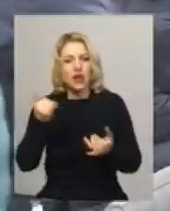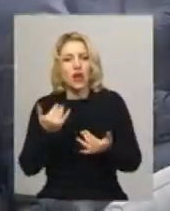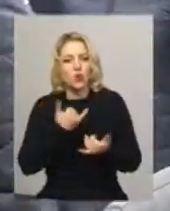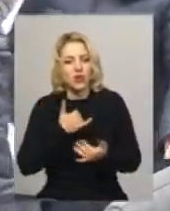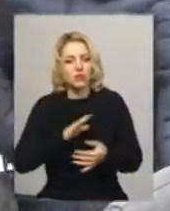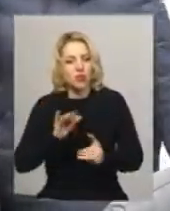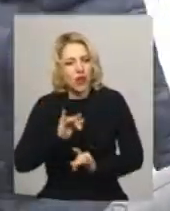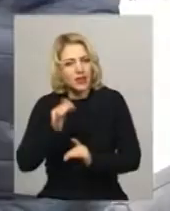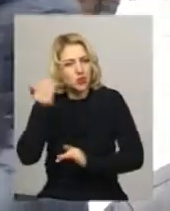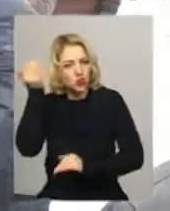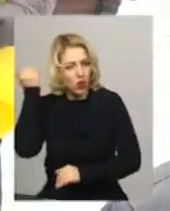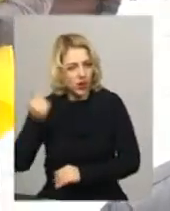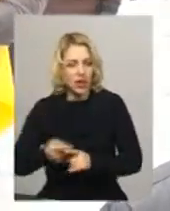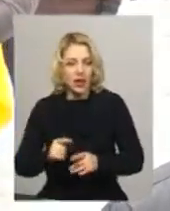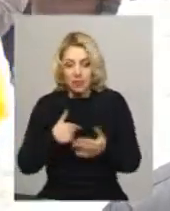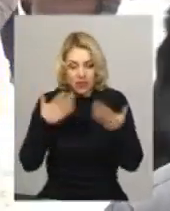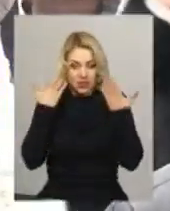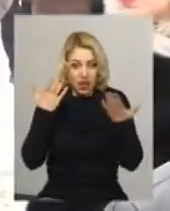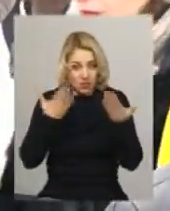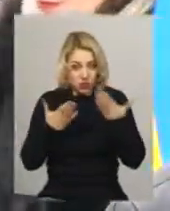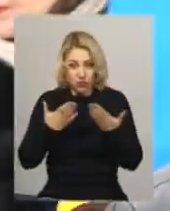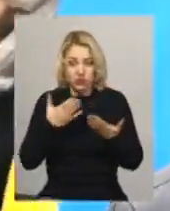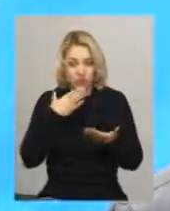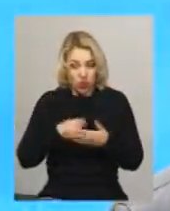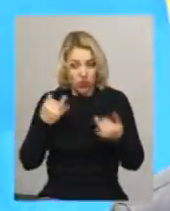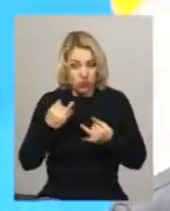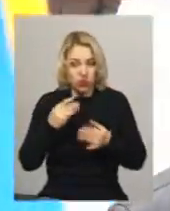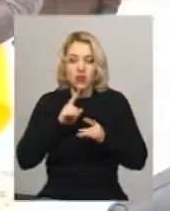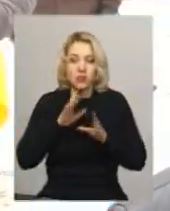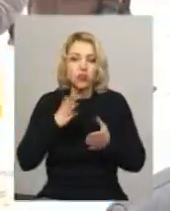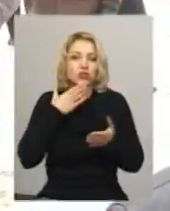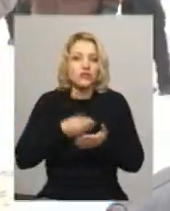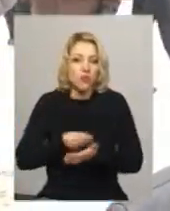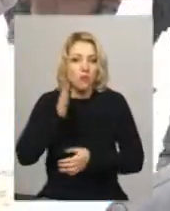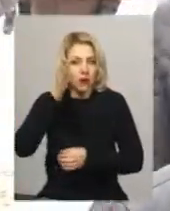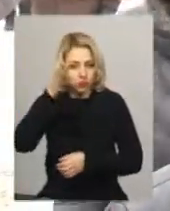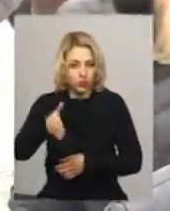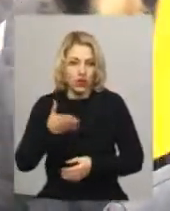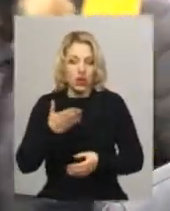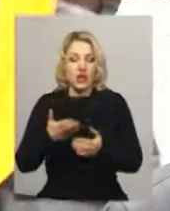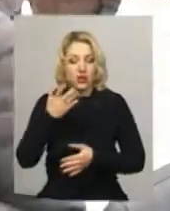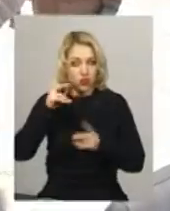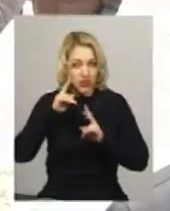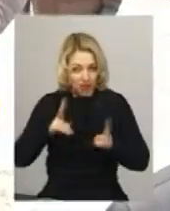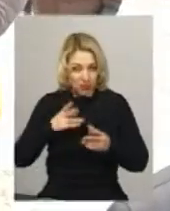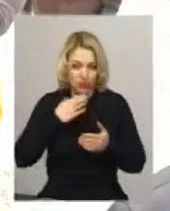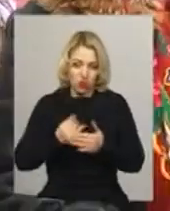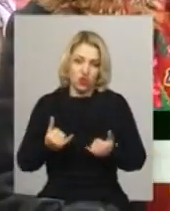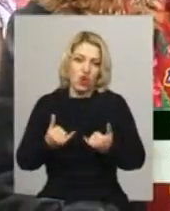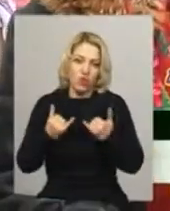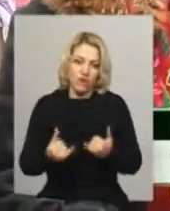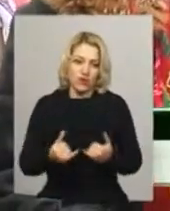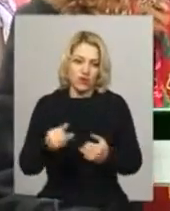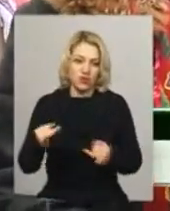історія. Ми не знаємо нашої історії, то ми не будемо мати майбутнє, якщо будемо знати історії з нашої і не будемо їх шанувати.